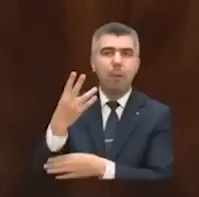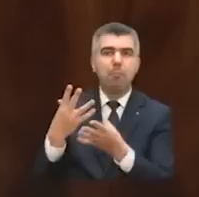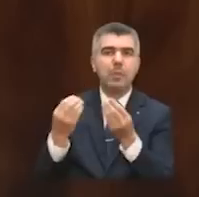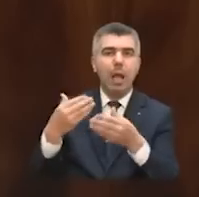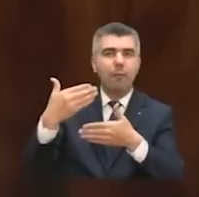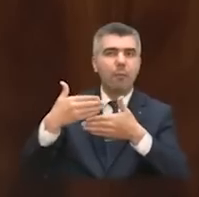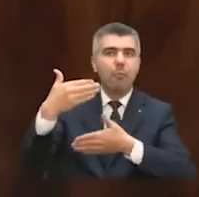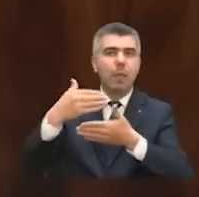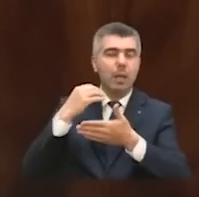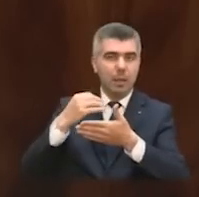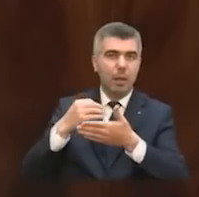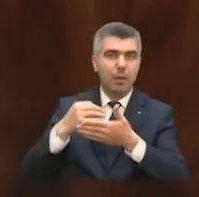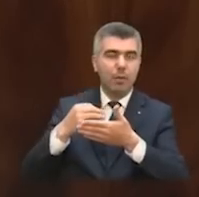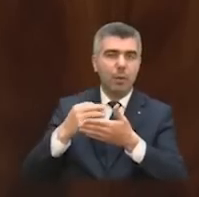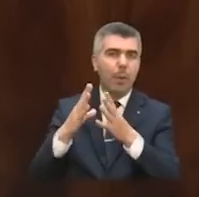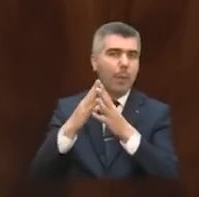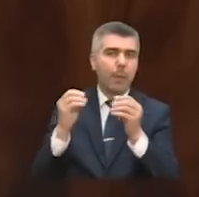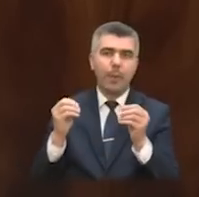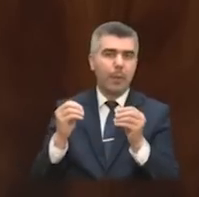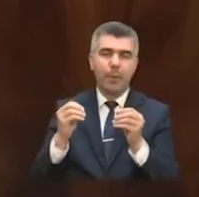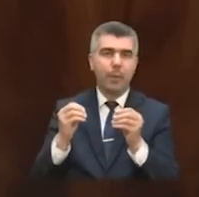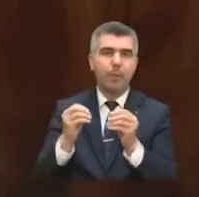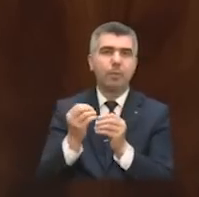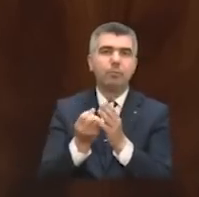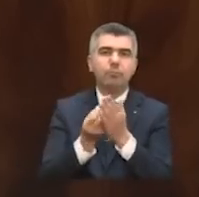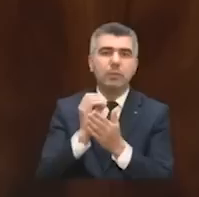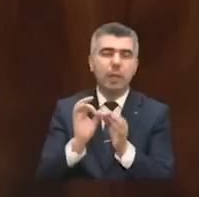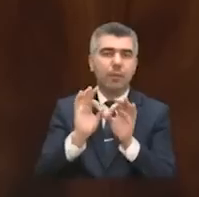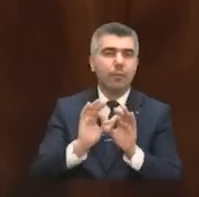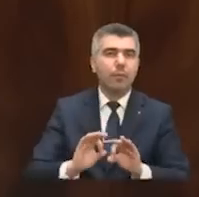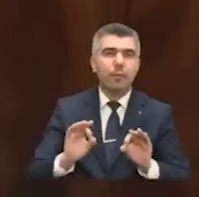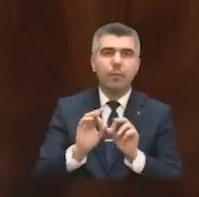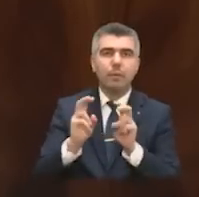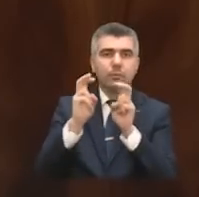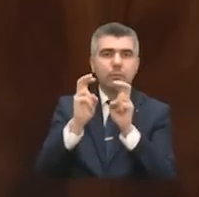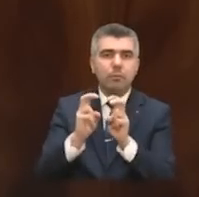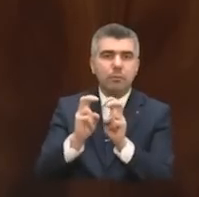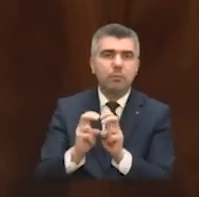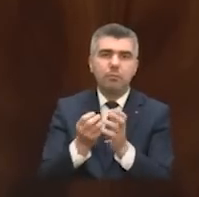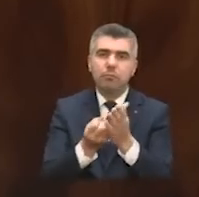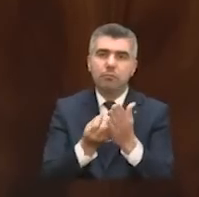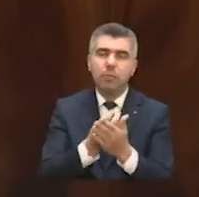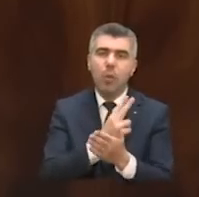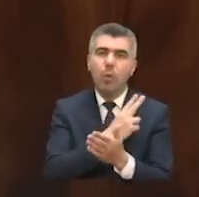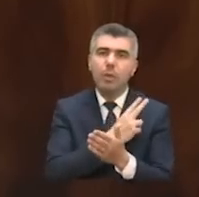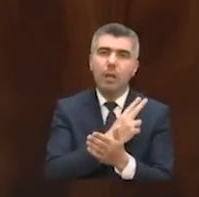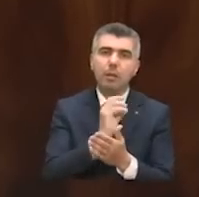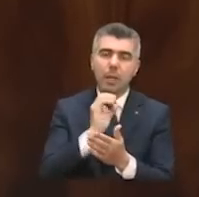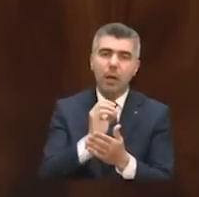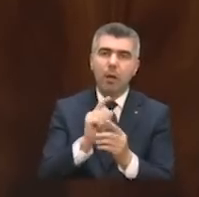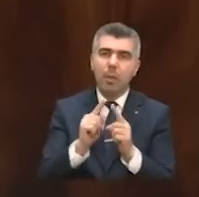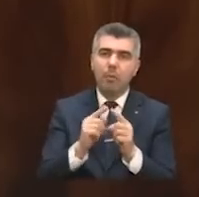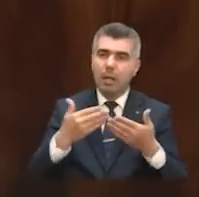جامعية تفتقد لكل شيء، تعاني من تدني نسبة التأطير البيداغوجي بالمقارنة مع